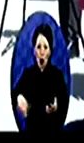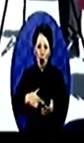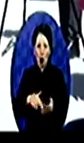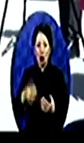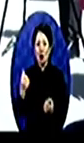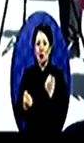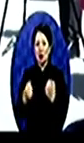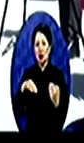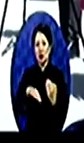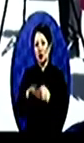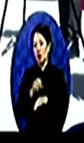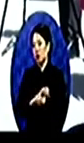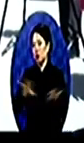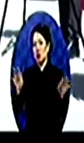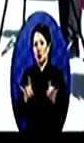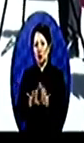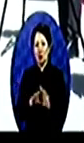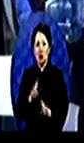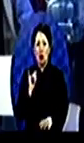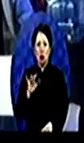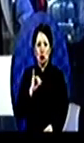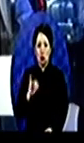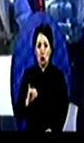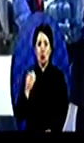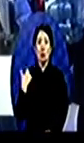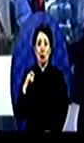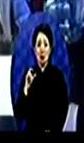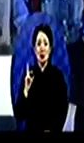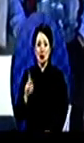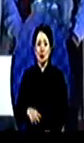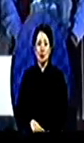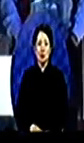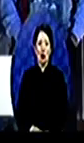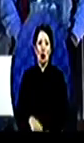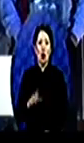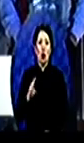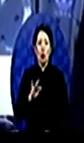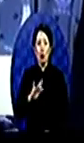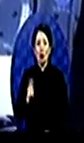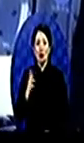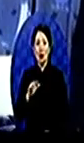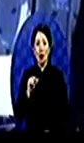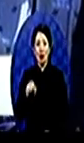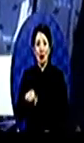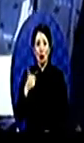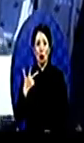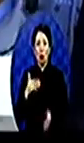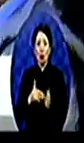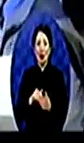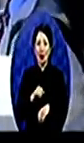явахд усаар цатсан нэг юмэрхүү байдал хүнд байсан. Мөрөнгийн давааны 3000 орчим иргэн, Хангуул дүүргийн 9-р